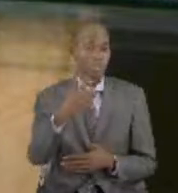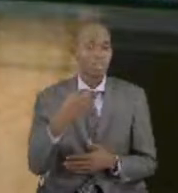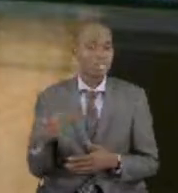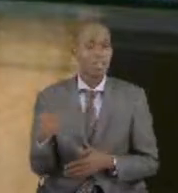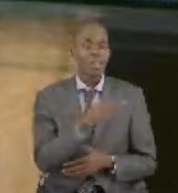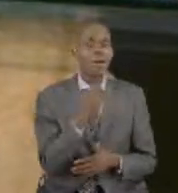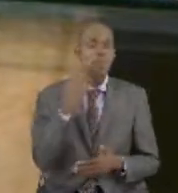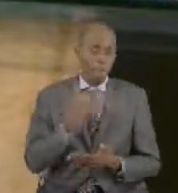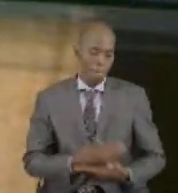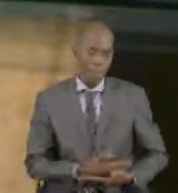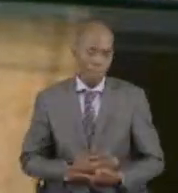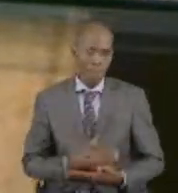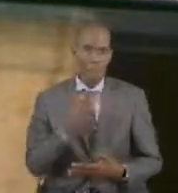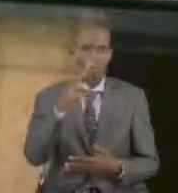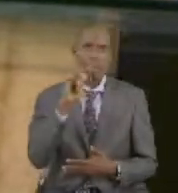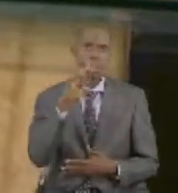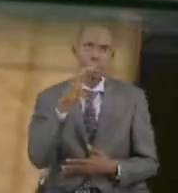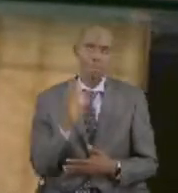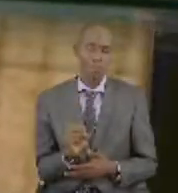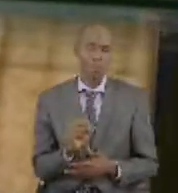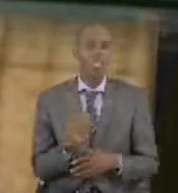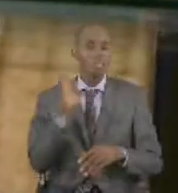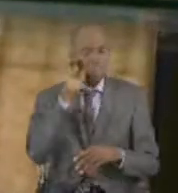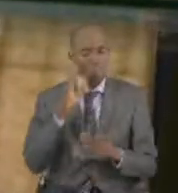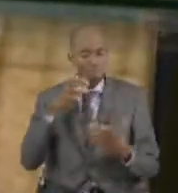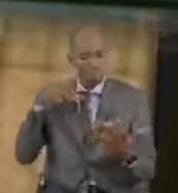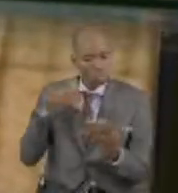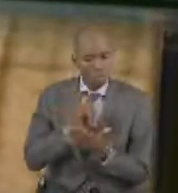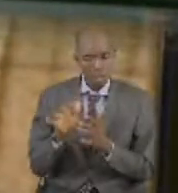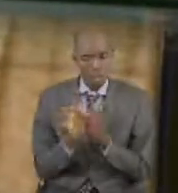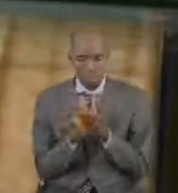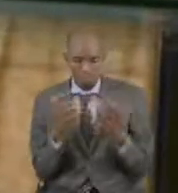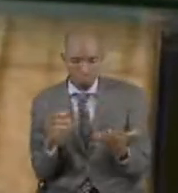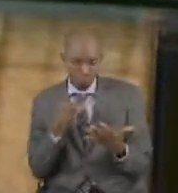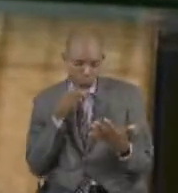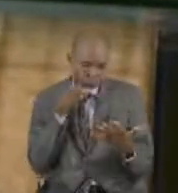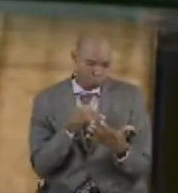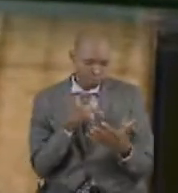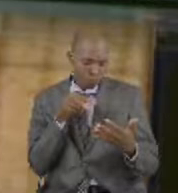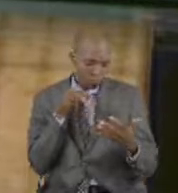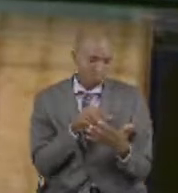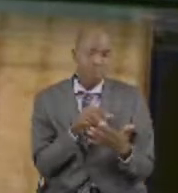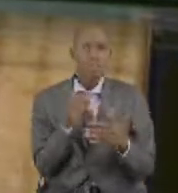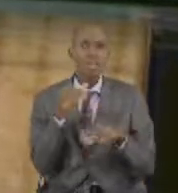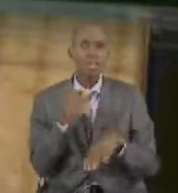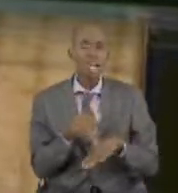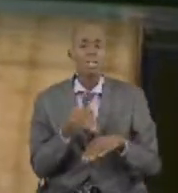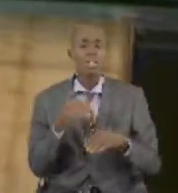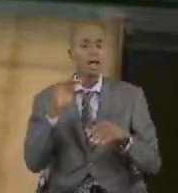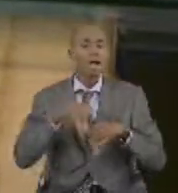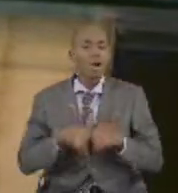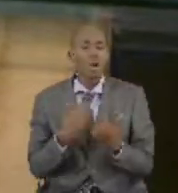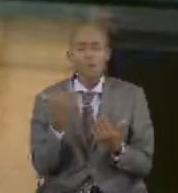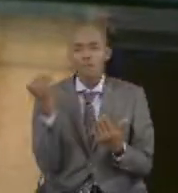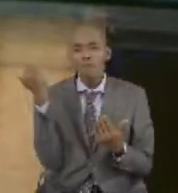vous êtes un bébé en Christ. Maintenant, il priait, il était solide dans les Écritures, il considérait tout ce qu'il a raté, combien il a